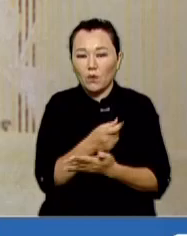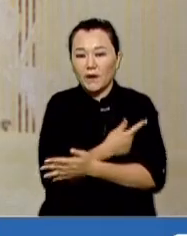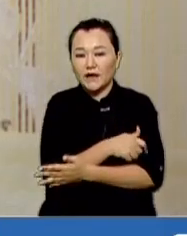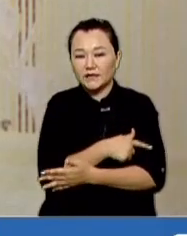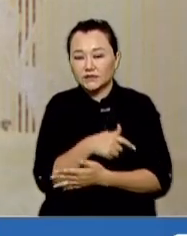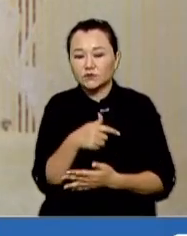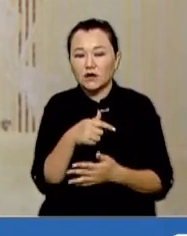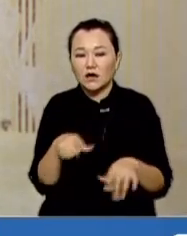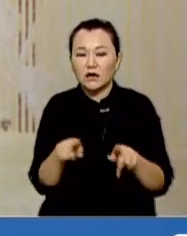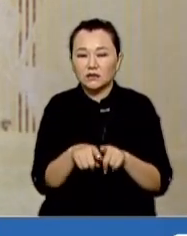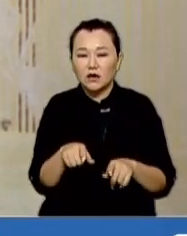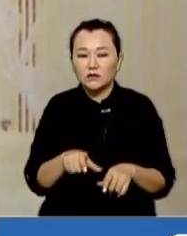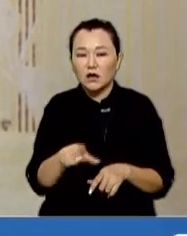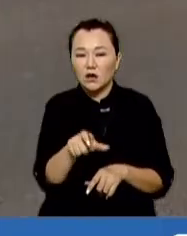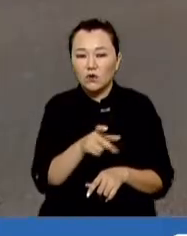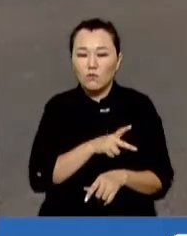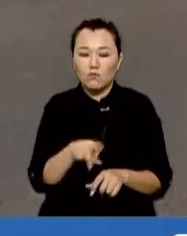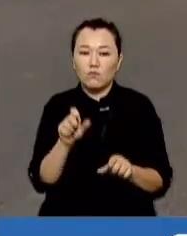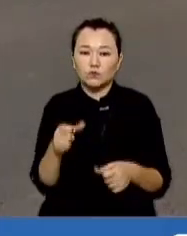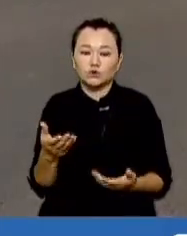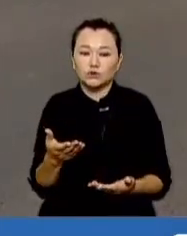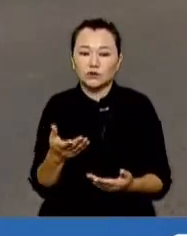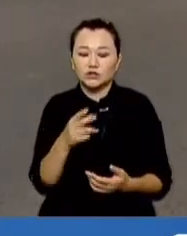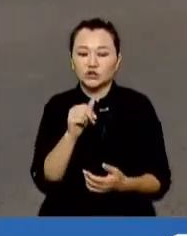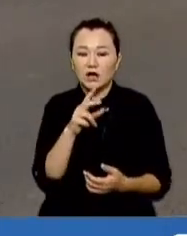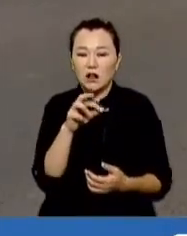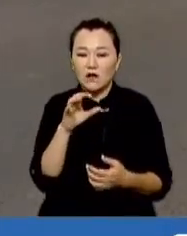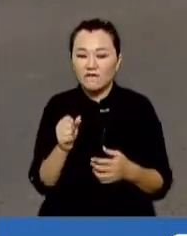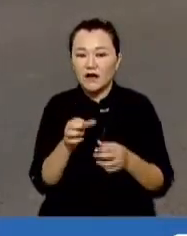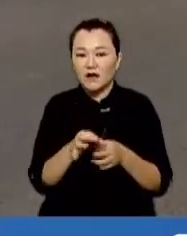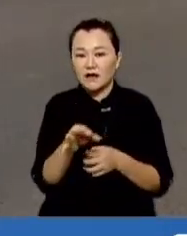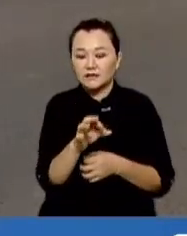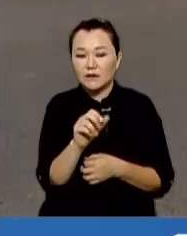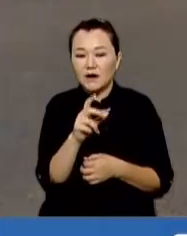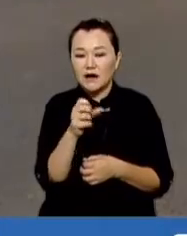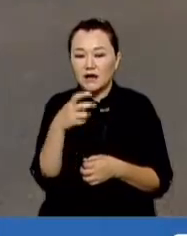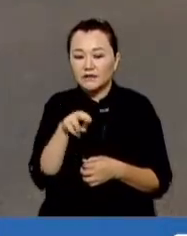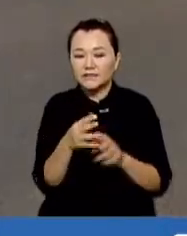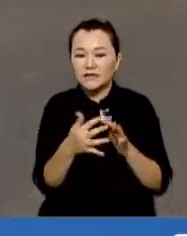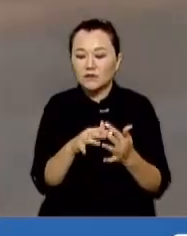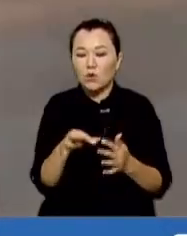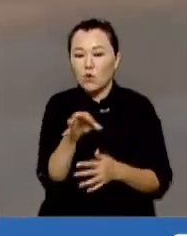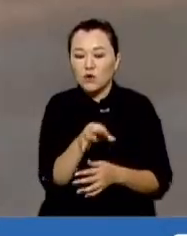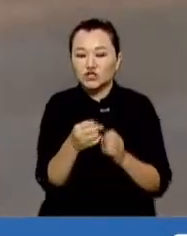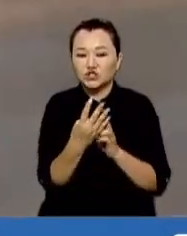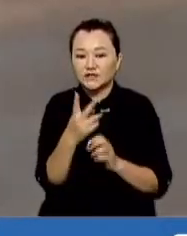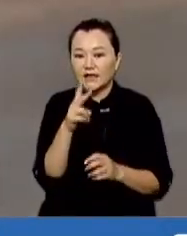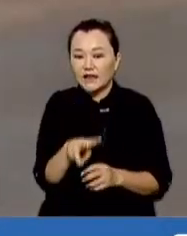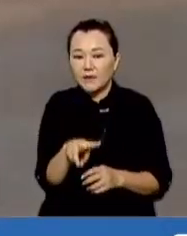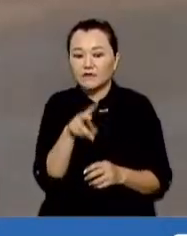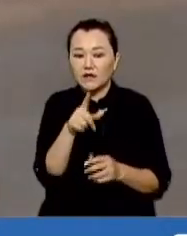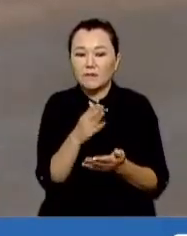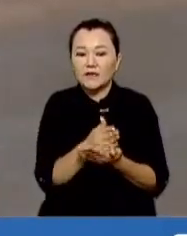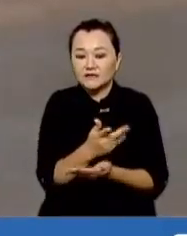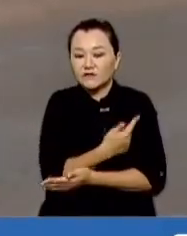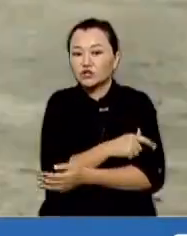значит, а так будешь по дороге умереть. Чкалово – это отделение Самаркандского сельского округа. До него 14 километров. Там есть